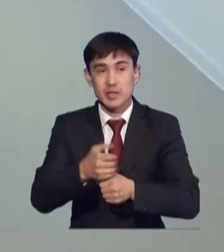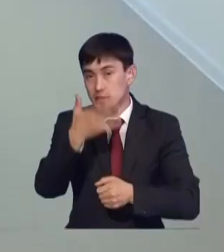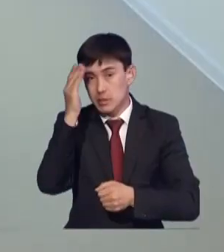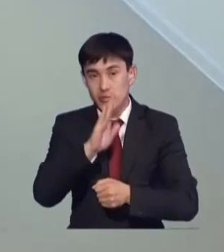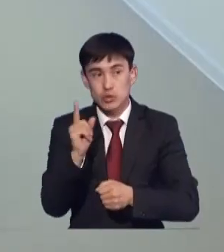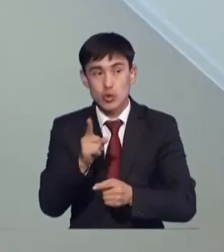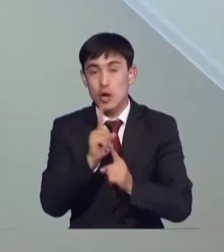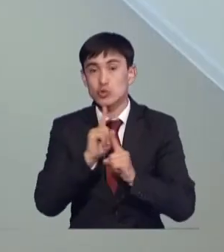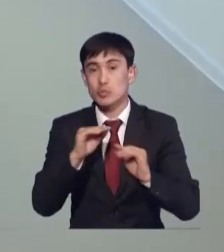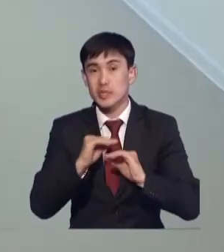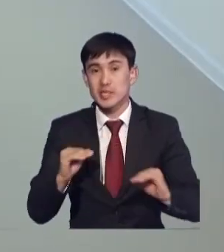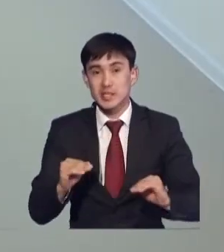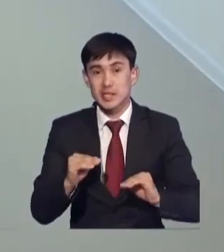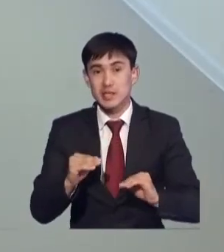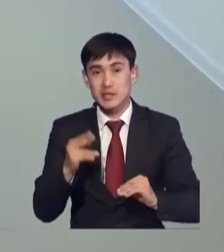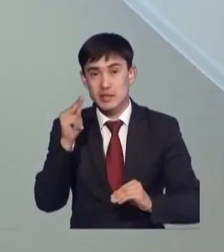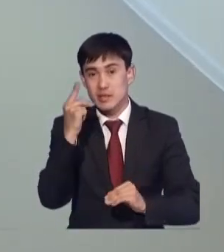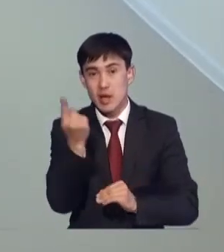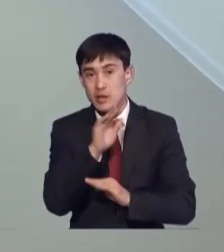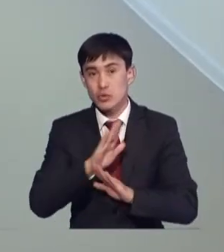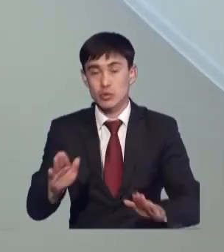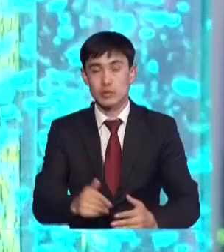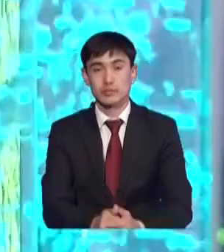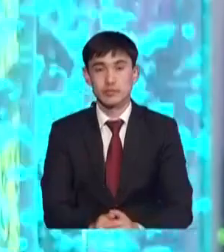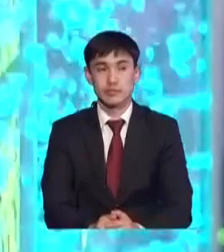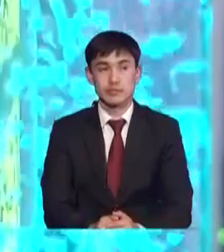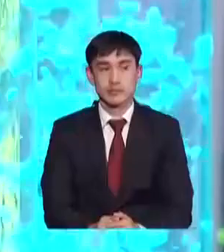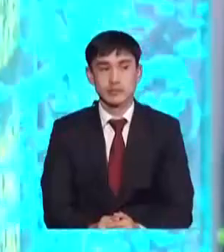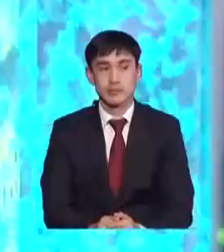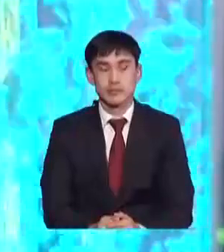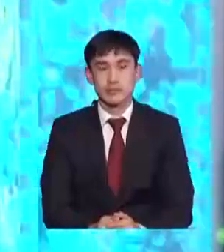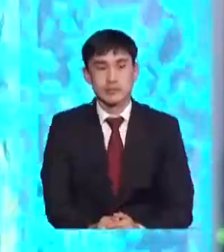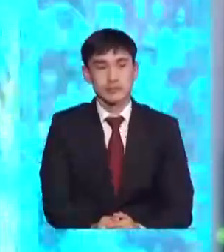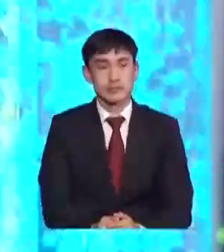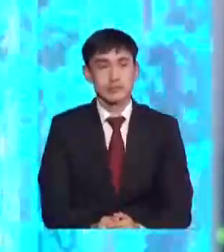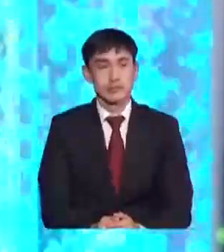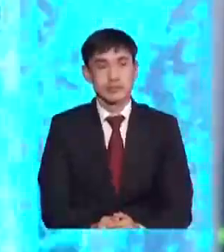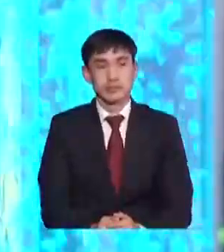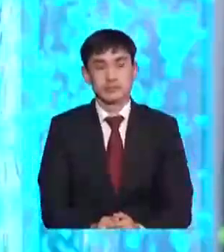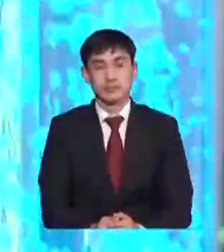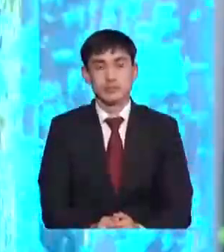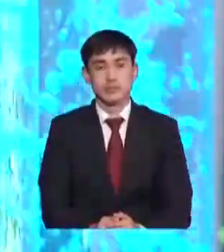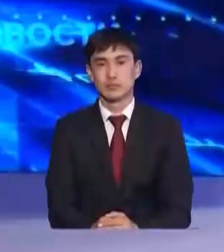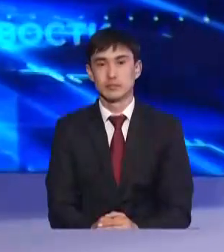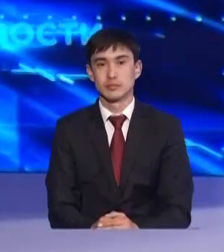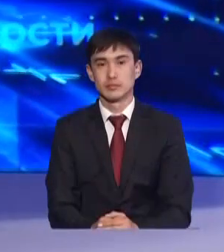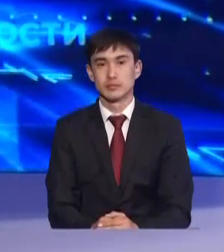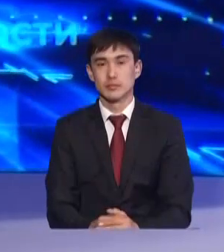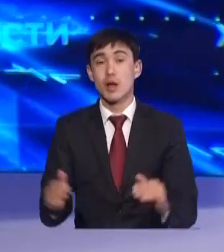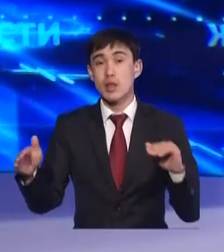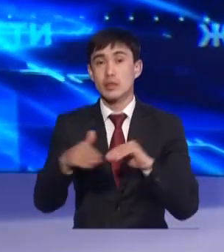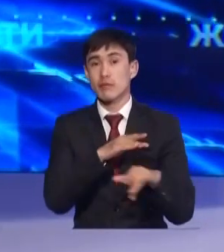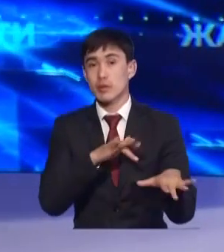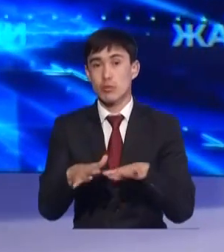забывать что особенные дети не одиноки еламан турсын канов багда Улет багда телеканал житсу